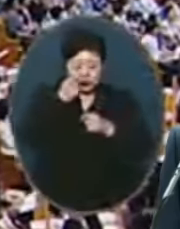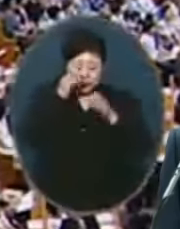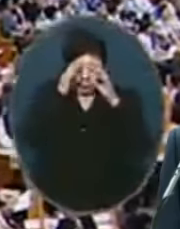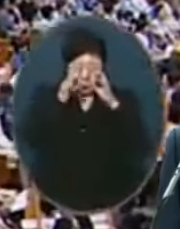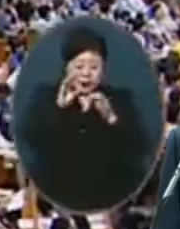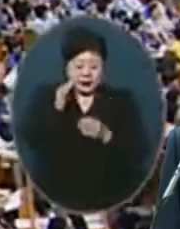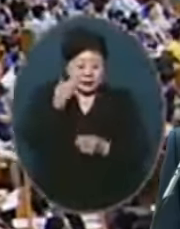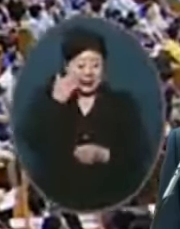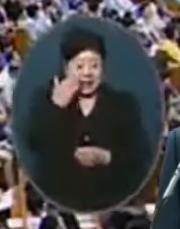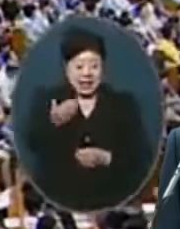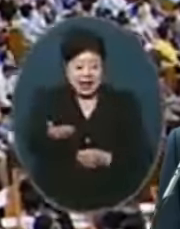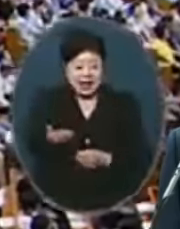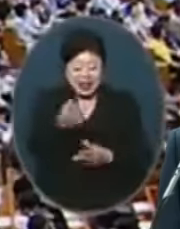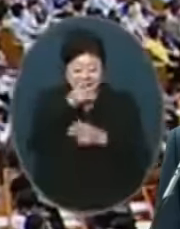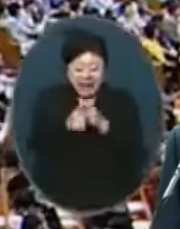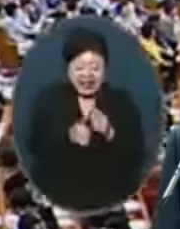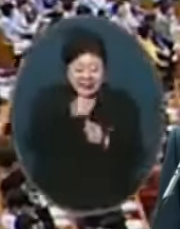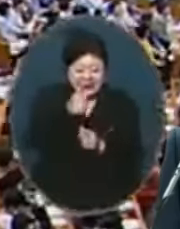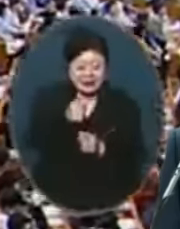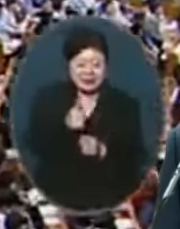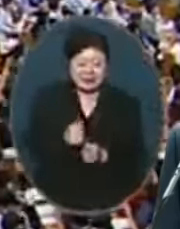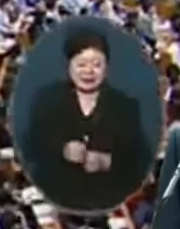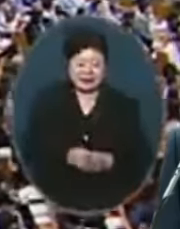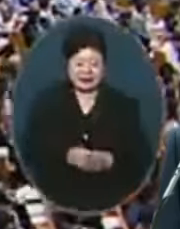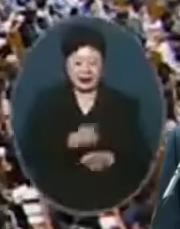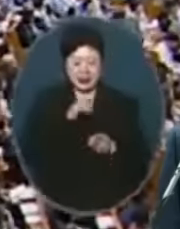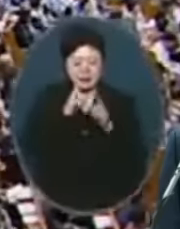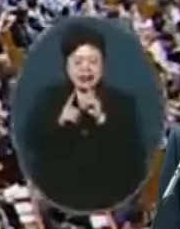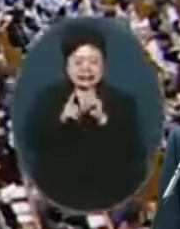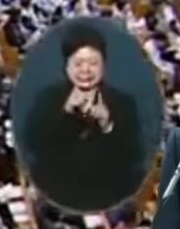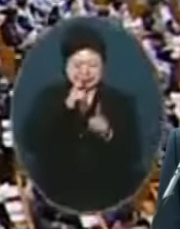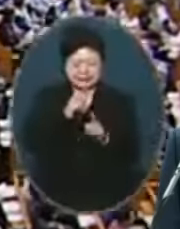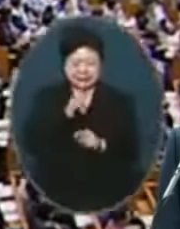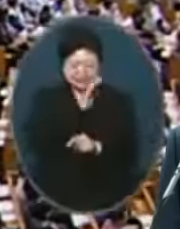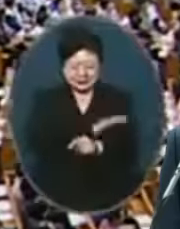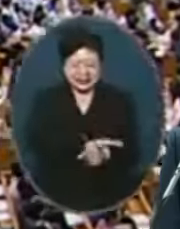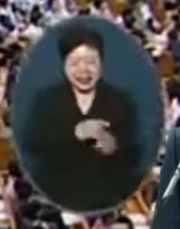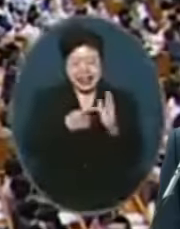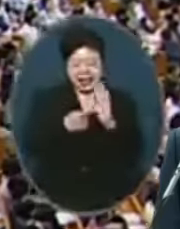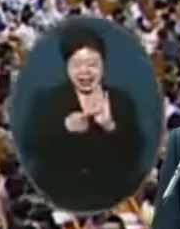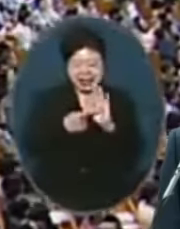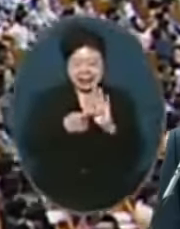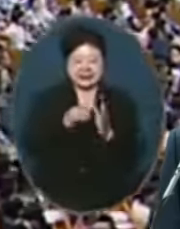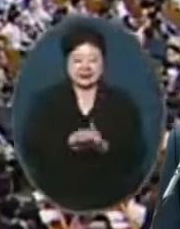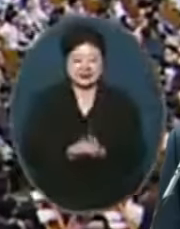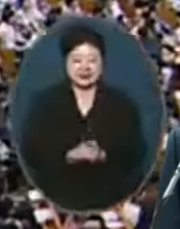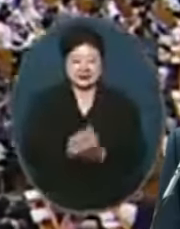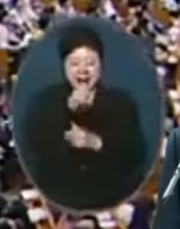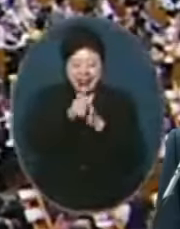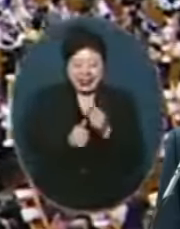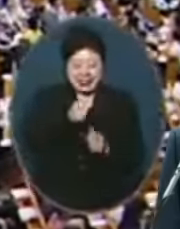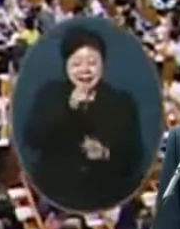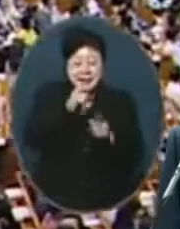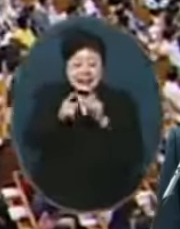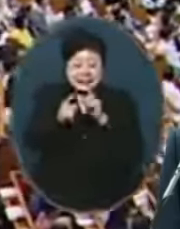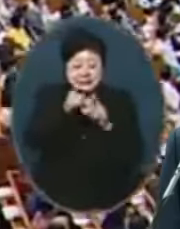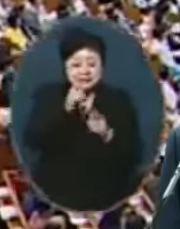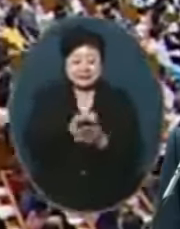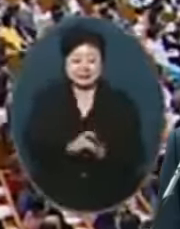있을까요? 하나님의 관점은 하나님의 말씀에 잘 나타나 있습니다. 하나님